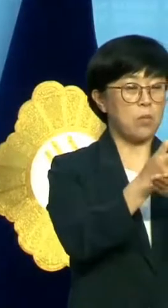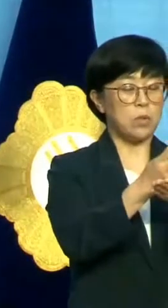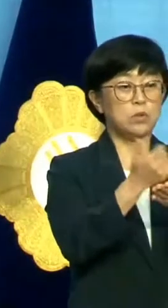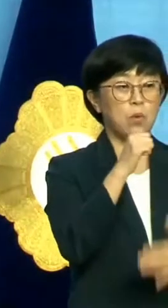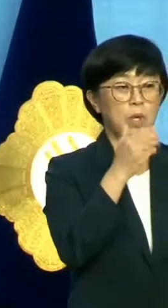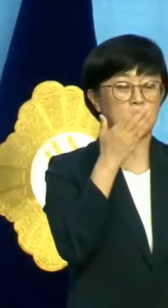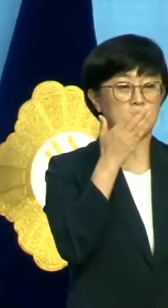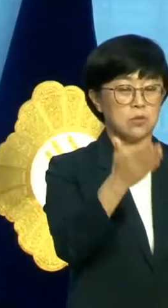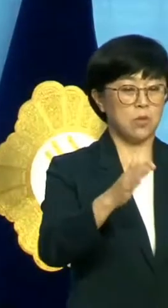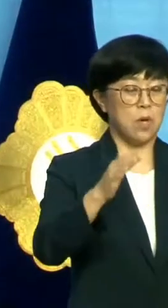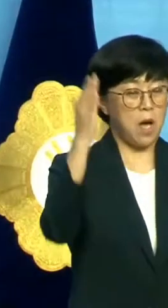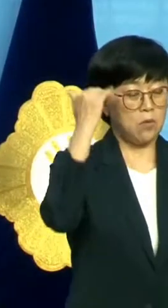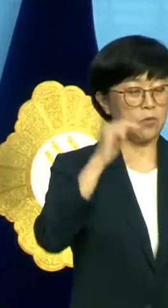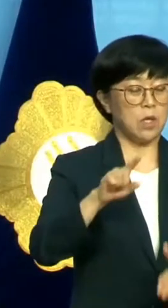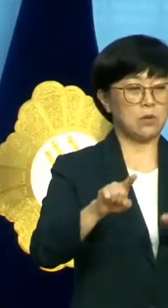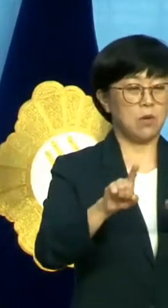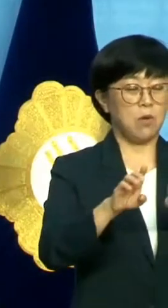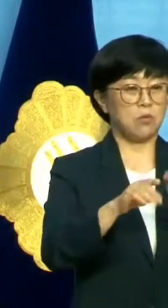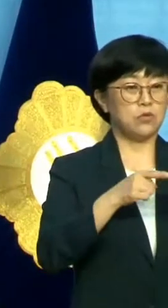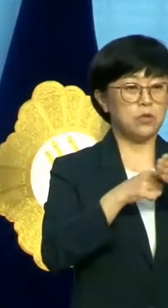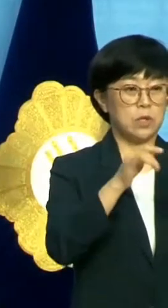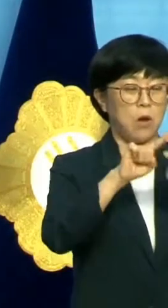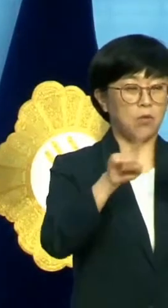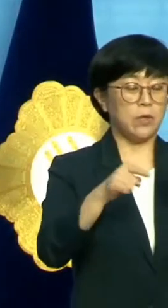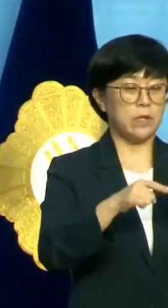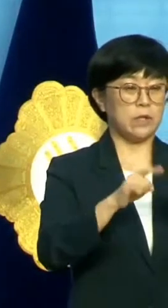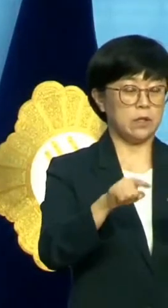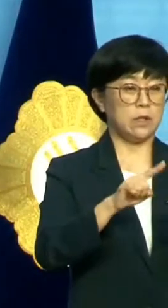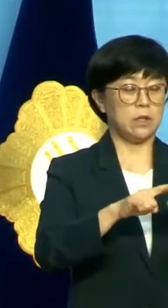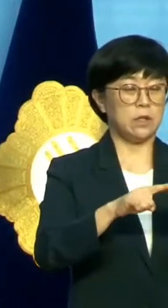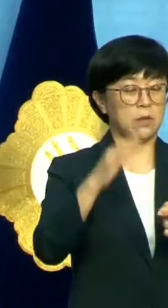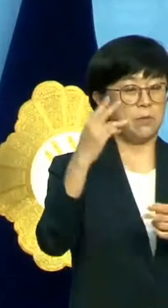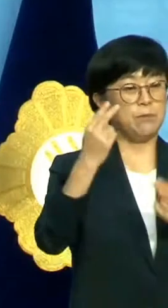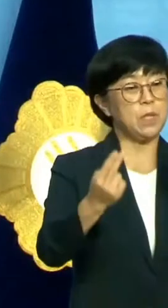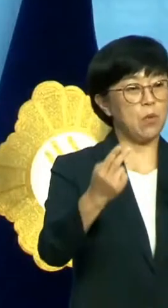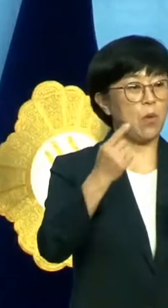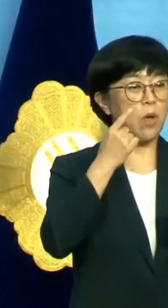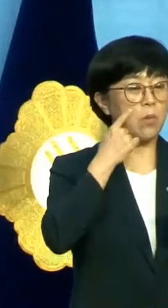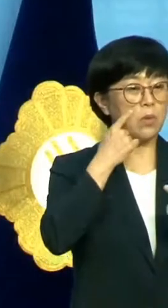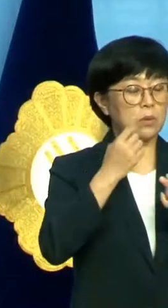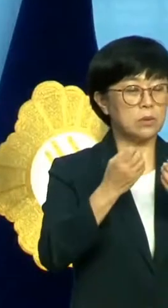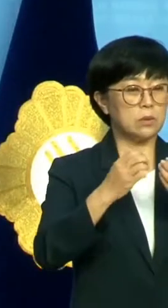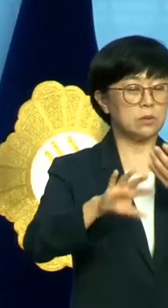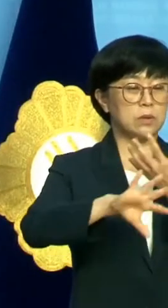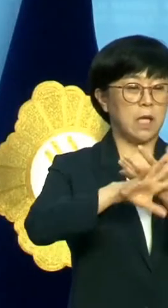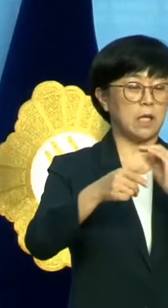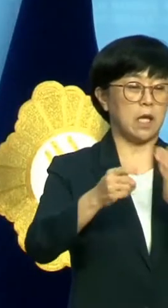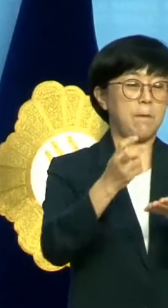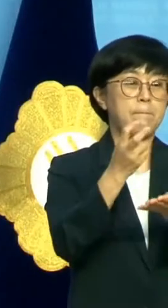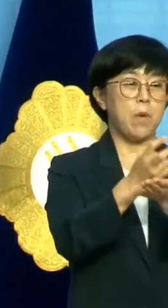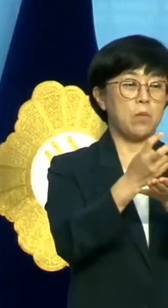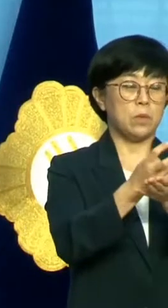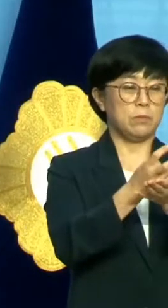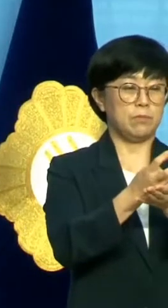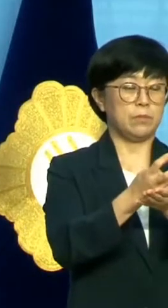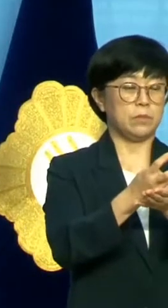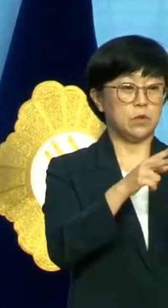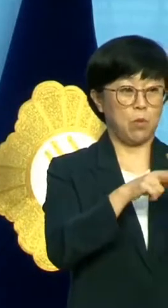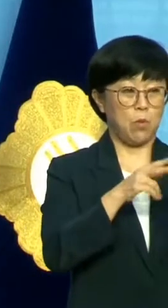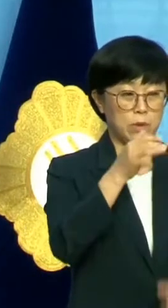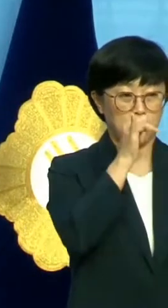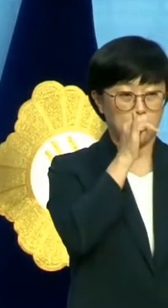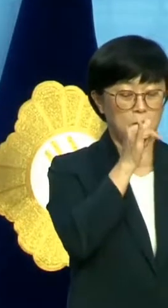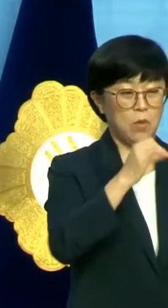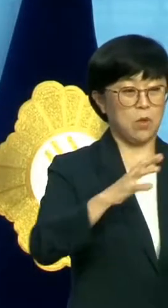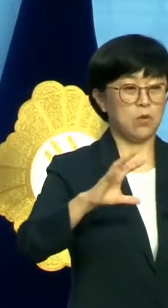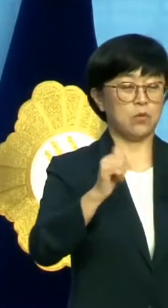우리나라에서 추진하고 있는 오픈뱅킹 이뻐 저에 대한 시사점을 살펴보는 최수 최신 외국 입법 정보를 발간합니다 그리고